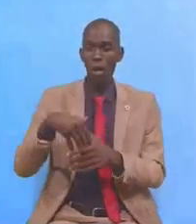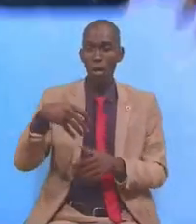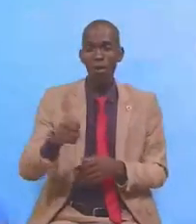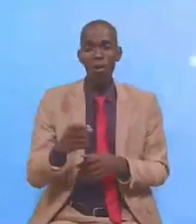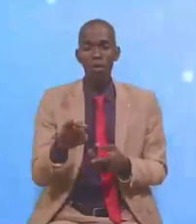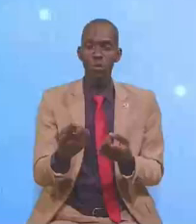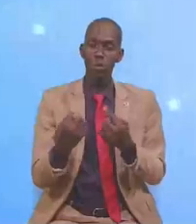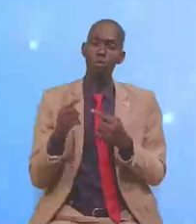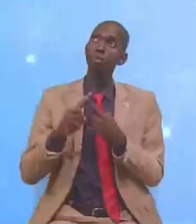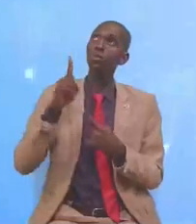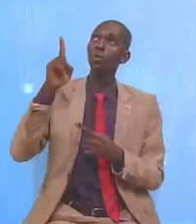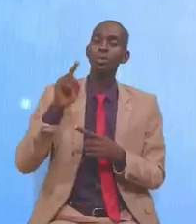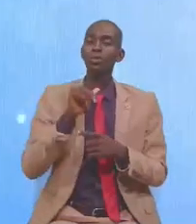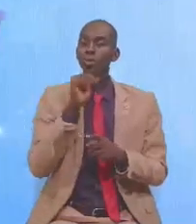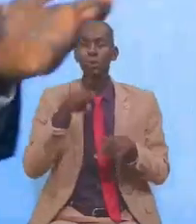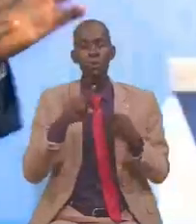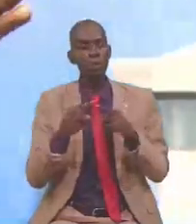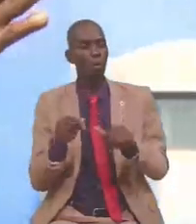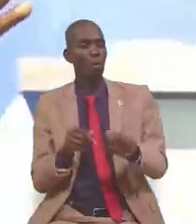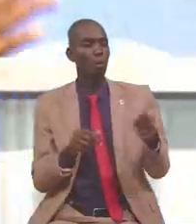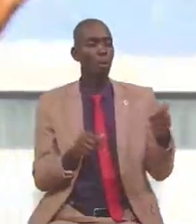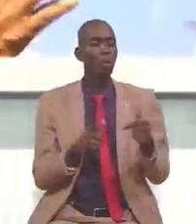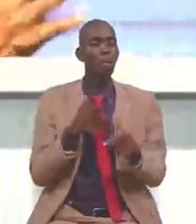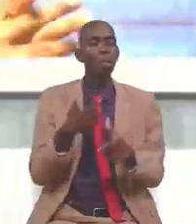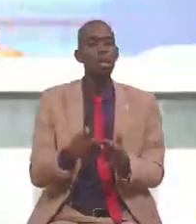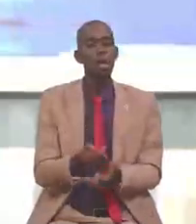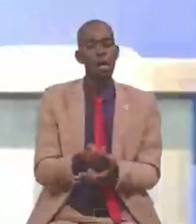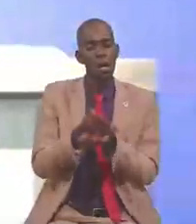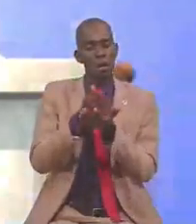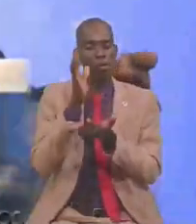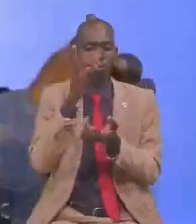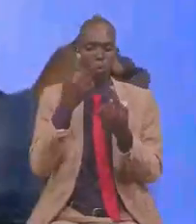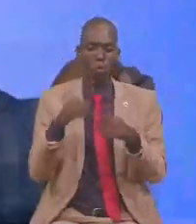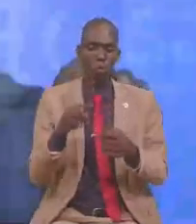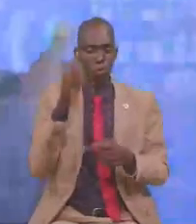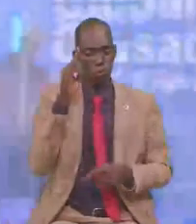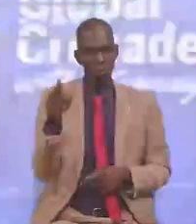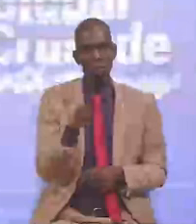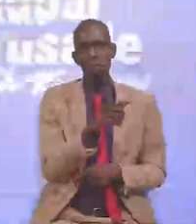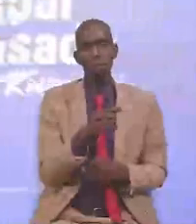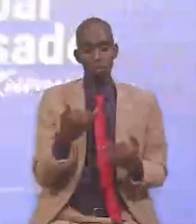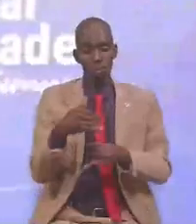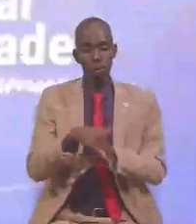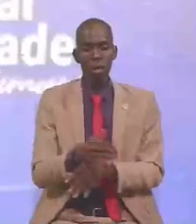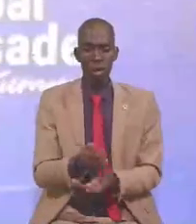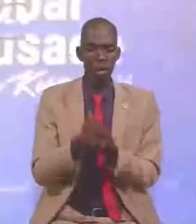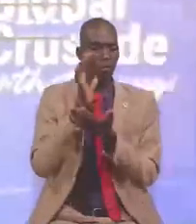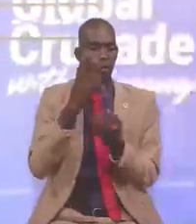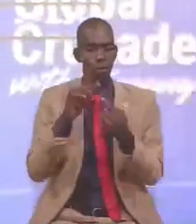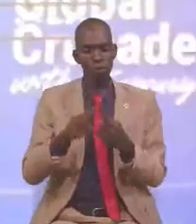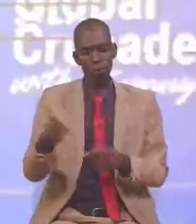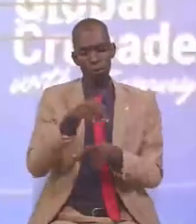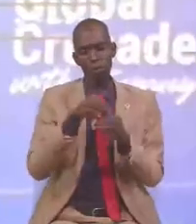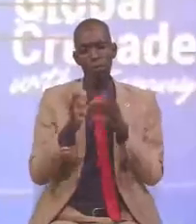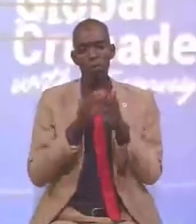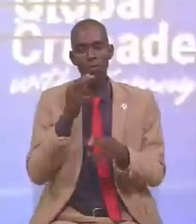tu ne vas vers aucune autre personne, le secours va venir. Ce soir, le secours va venir. Le secours